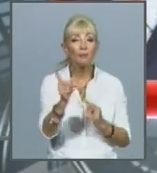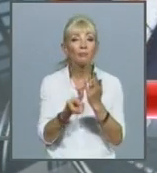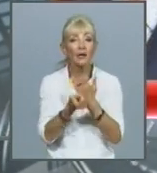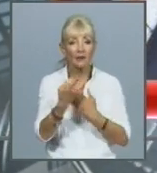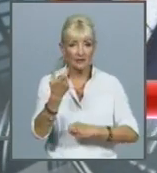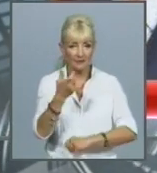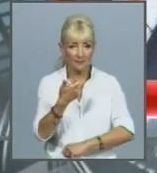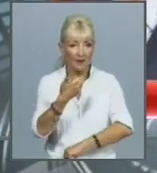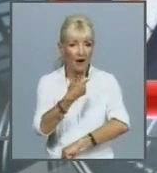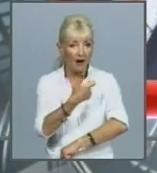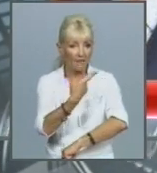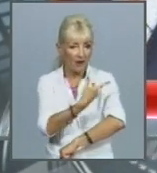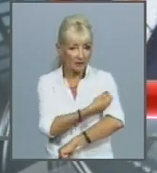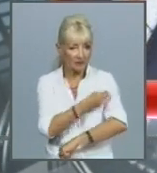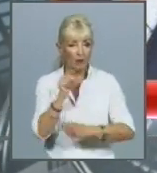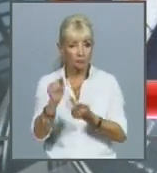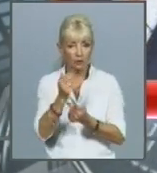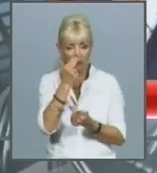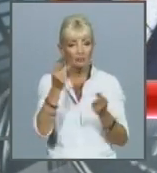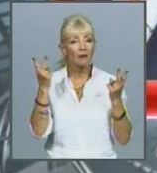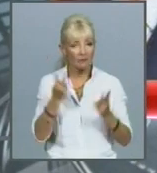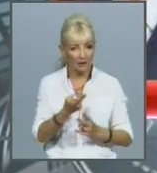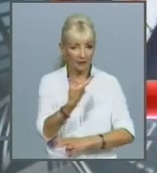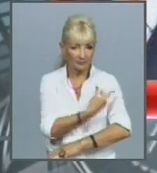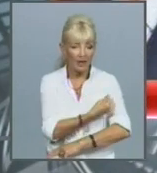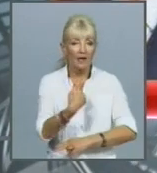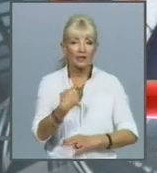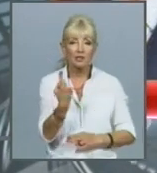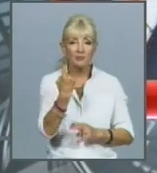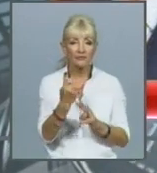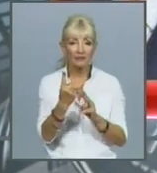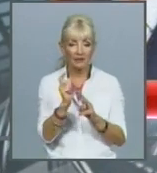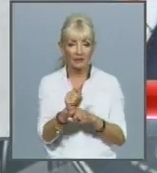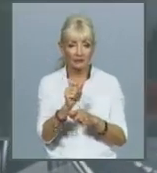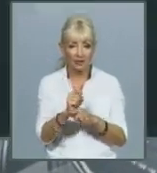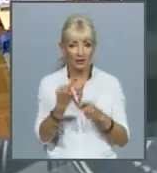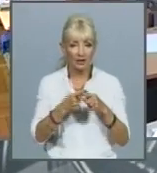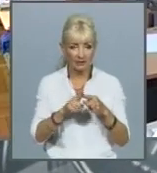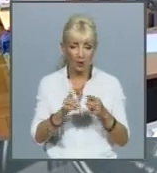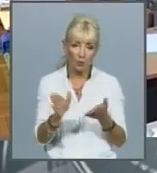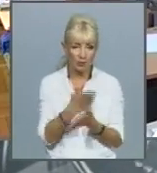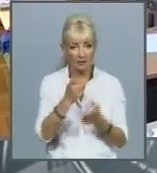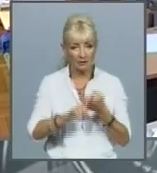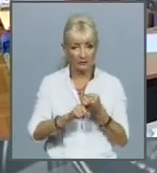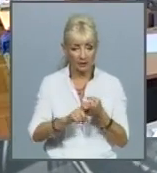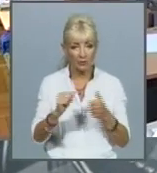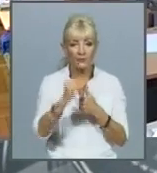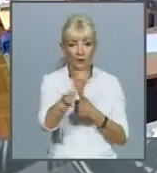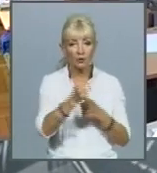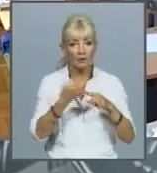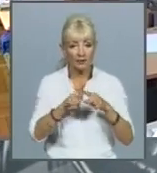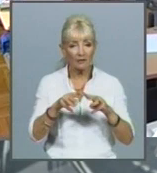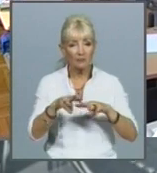проти грипу, треба вакцинуватися. Наша першочергова задача – виключити коінфекцію. Крім цього, у